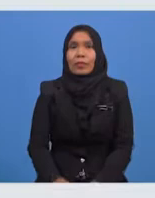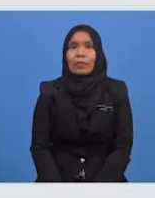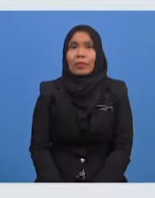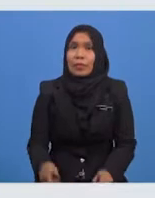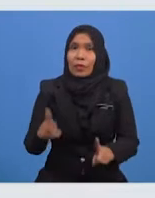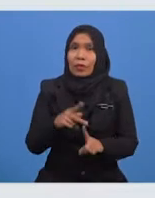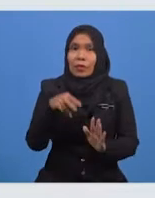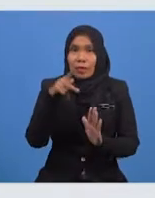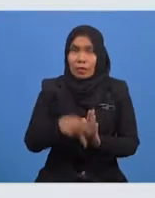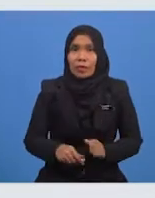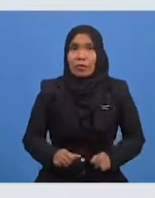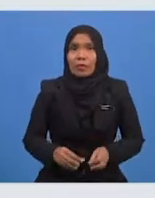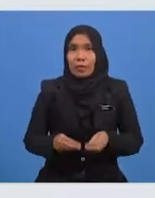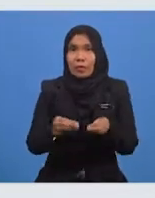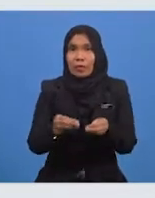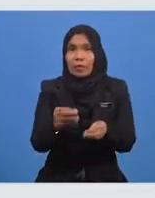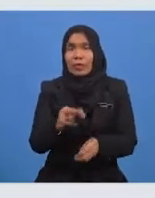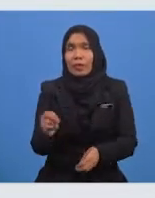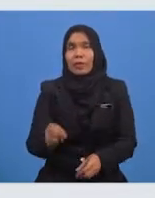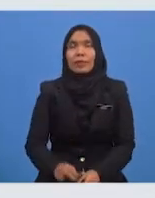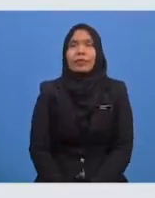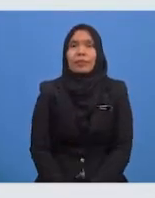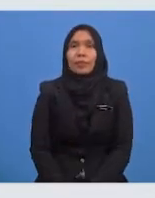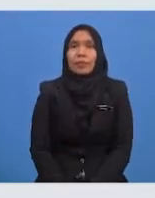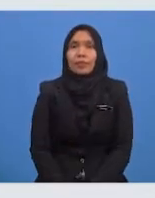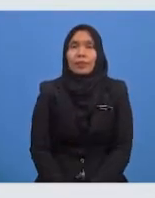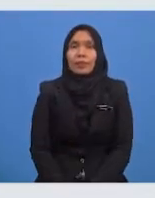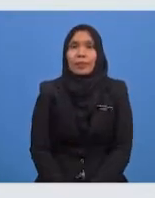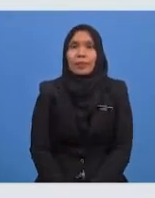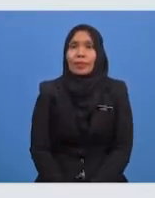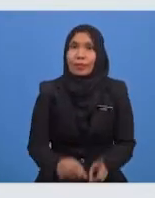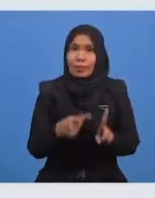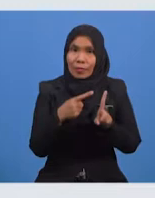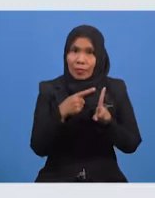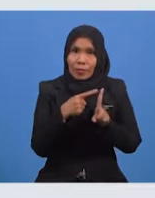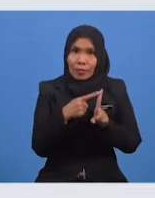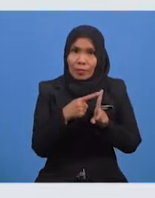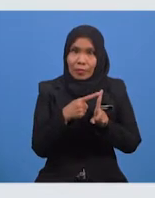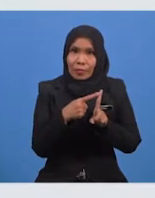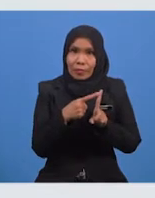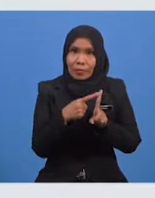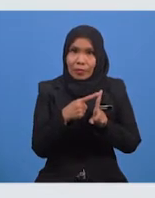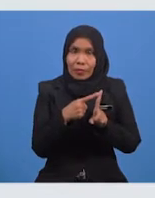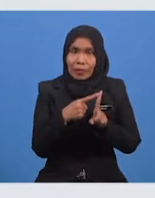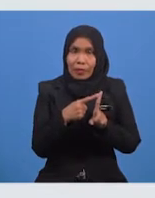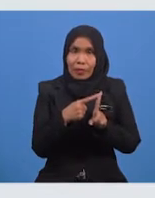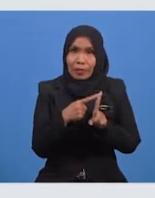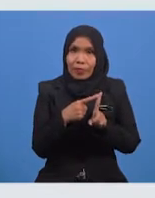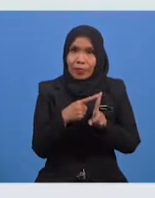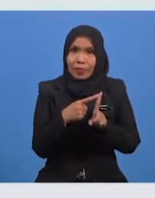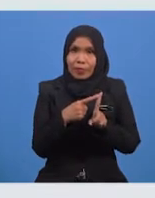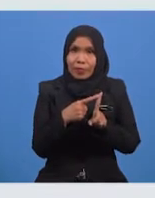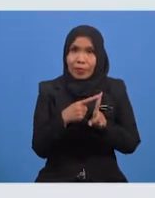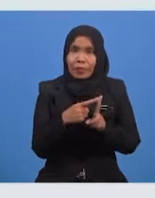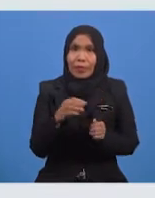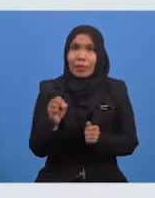Pertama sekali, izinkan saya perjelaskan di sini tentang politik. Setiap dasar yang ditetapkan oleh